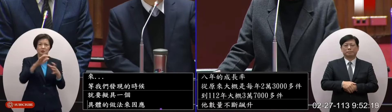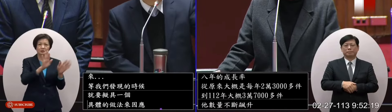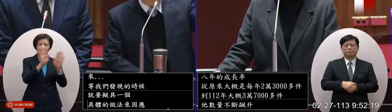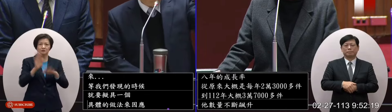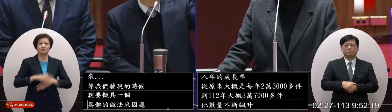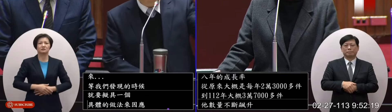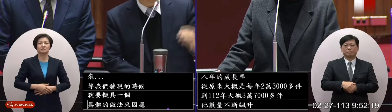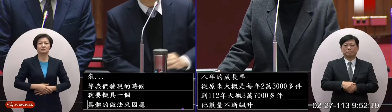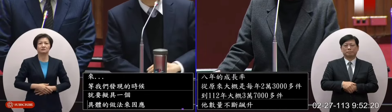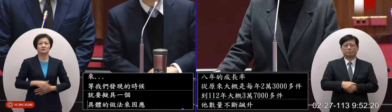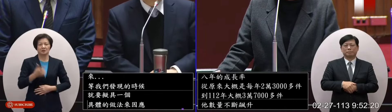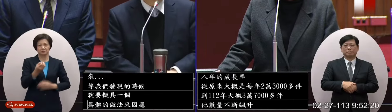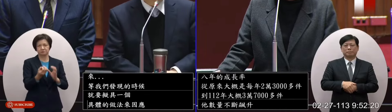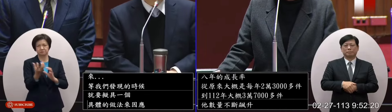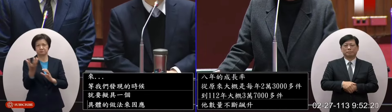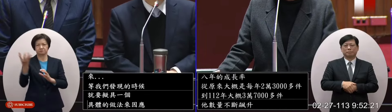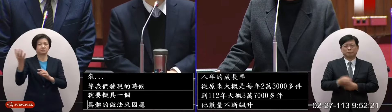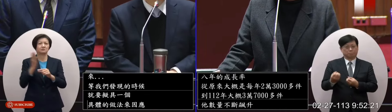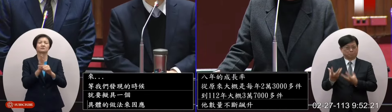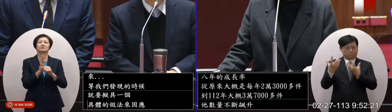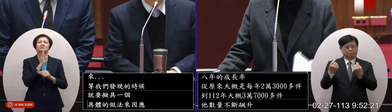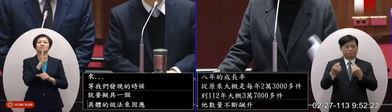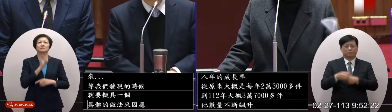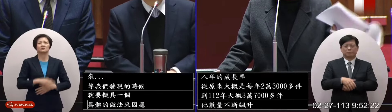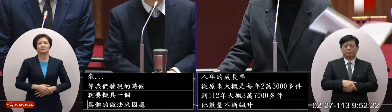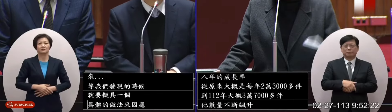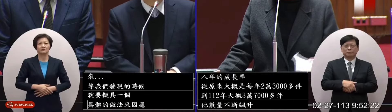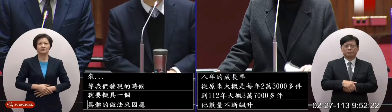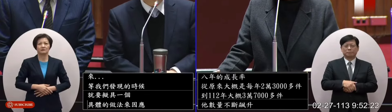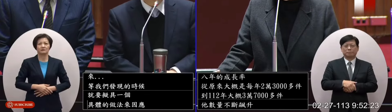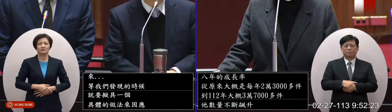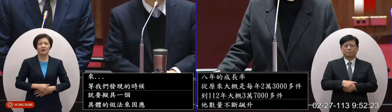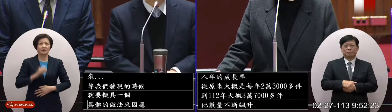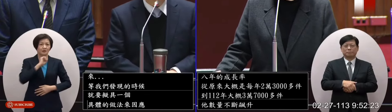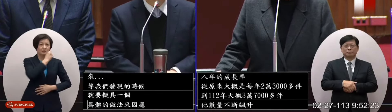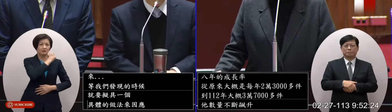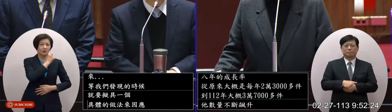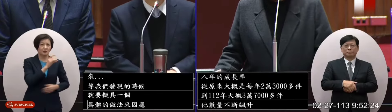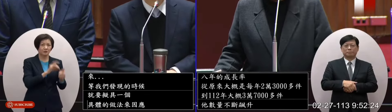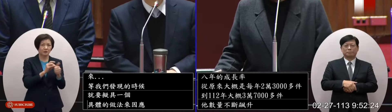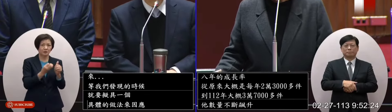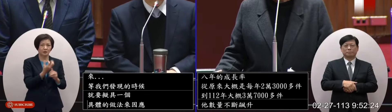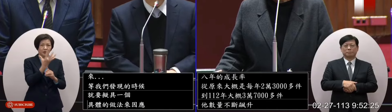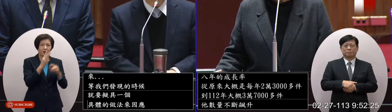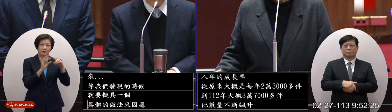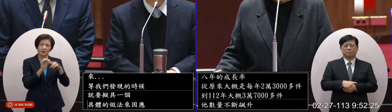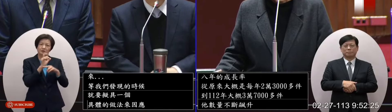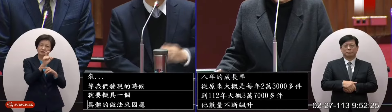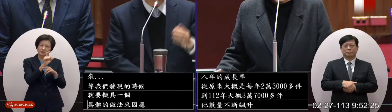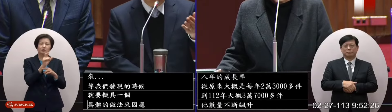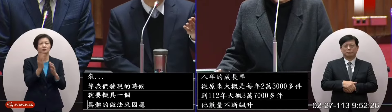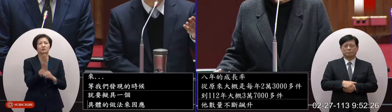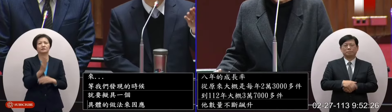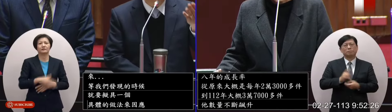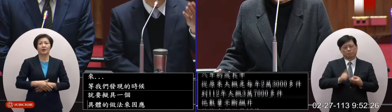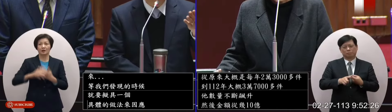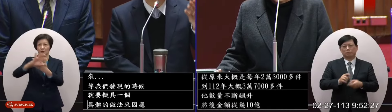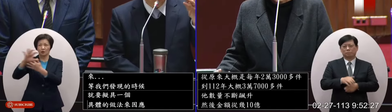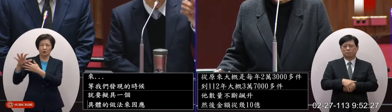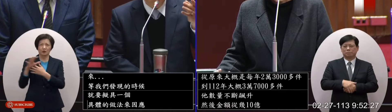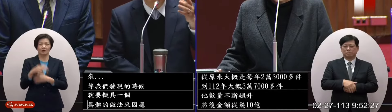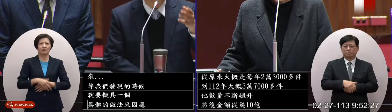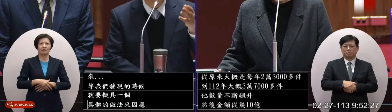看，全世界都是这个趋势。 上 升 趋势。 那我们的这个上升的趋势大概是在增加60%了。好啊，其他国家是